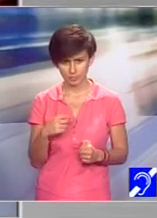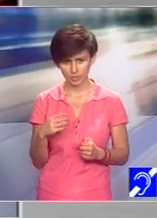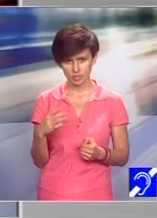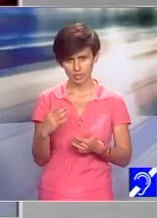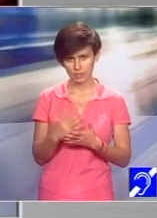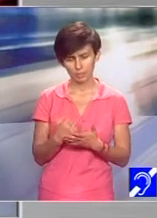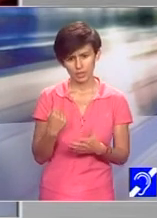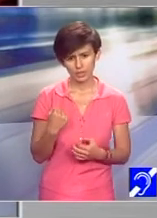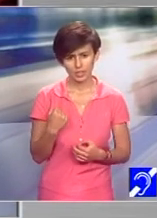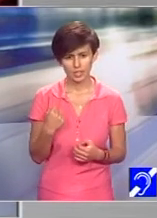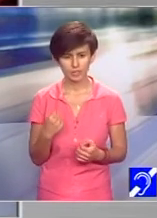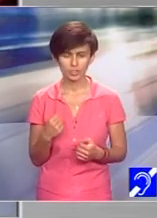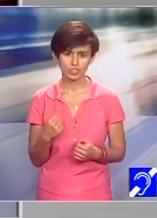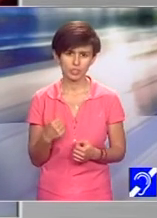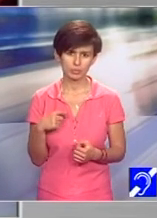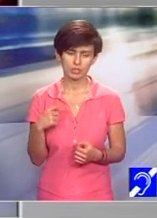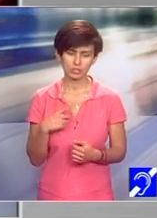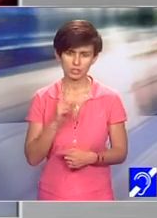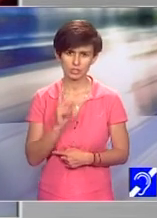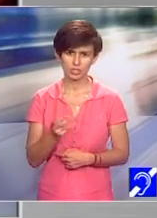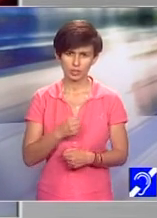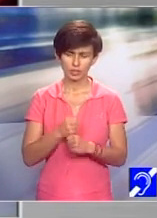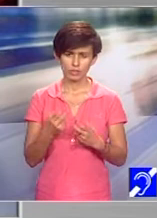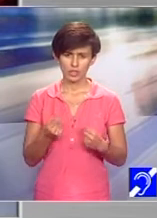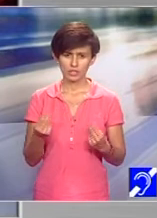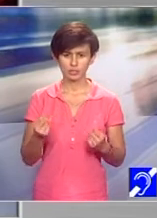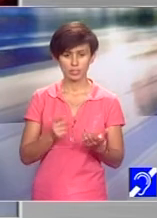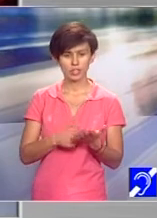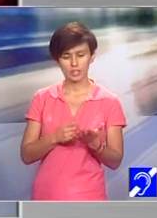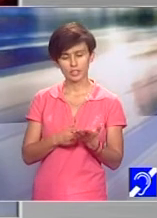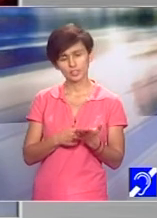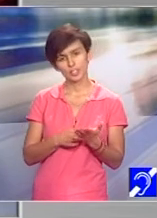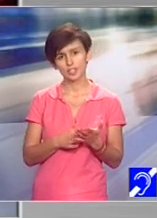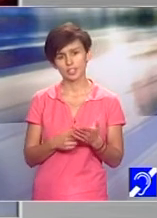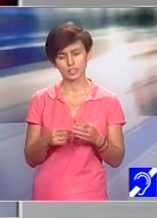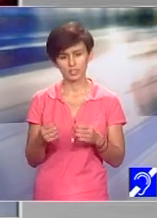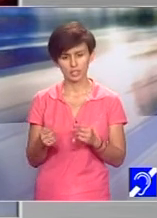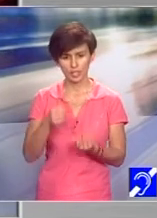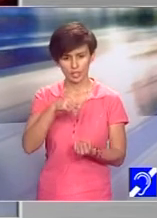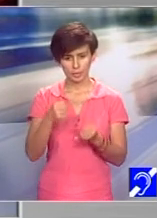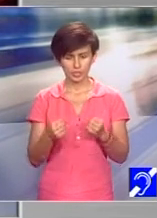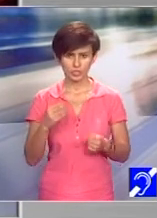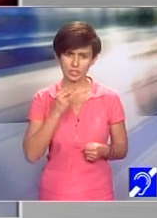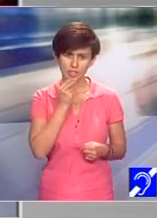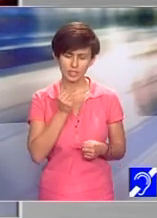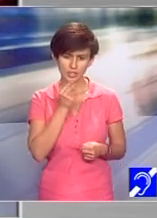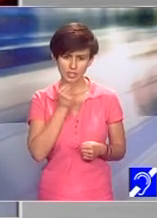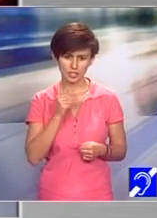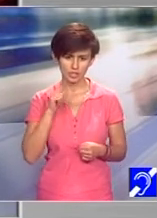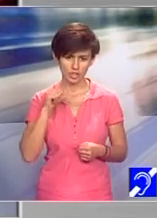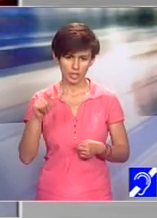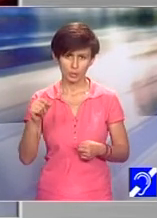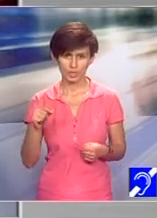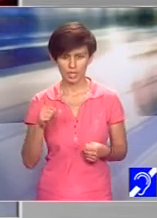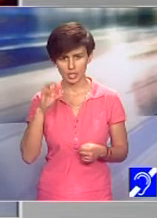sau foarte multe solicitări în ultimul timp, Turda, Câmpia, Turzii. Echipajele din Dej merg la întâlnire la echipajele din